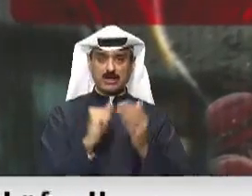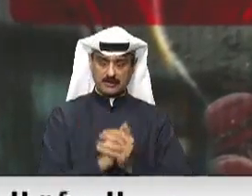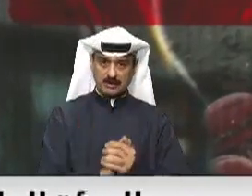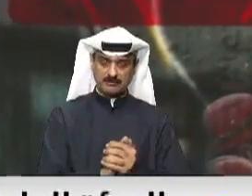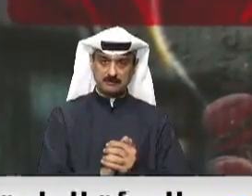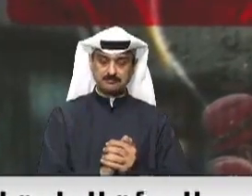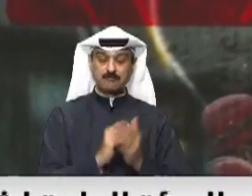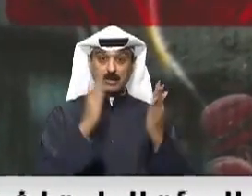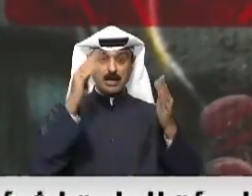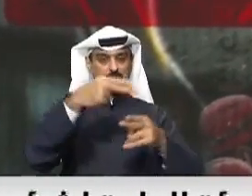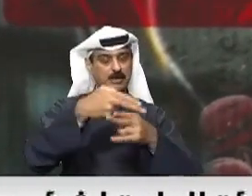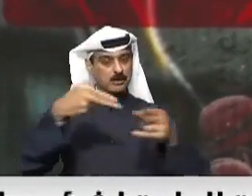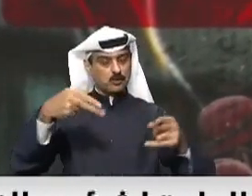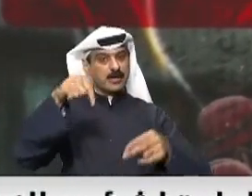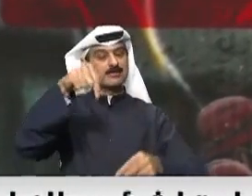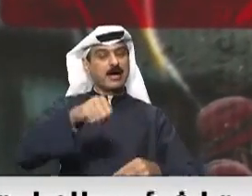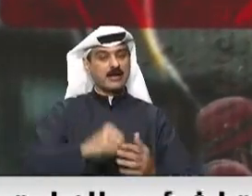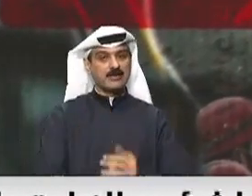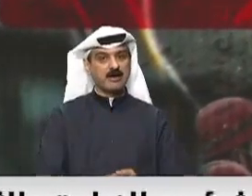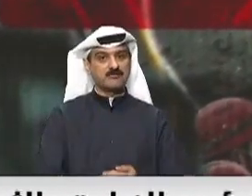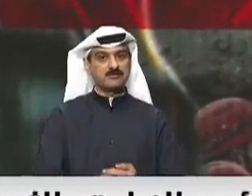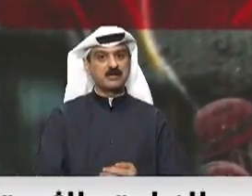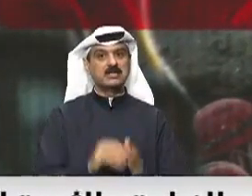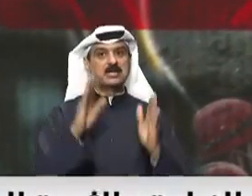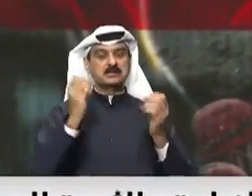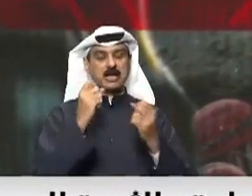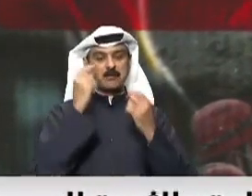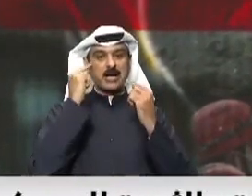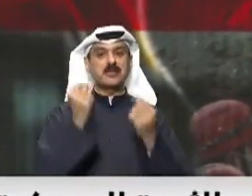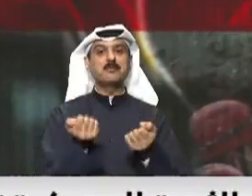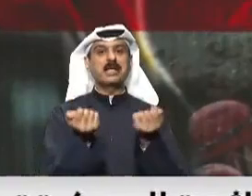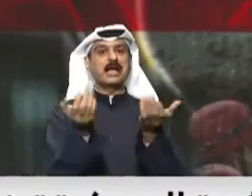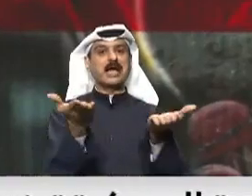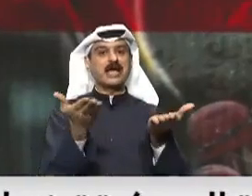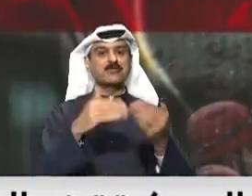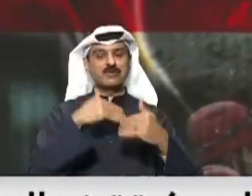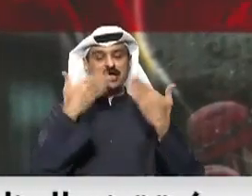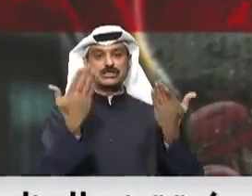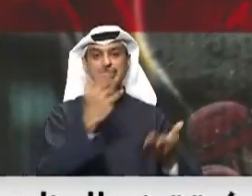فطوبى لهذا الوطن، طوبى لقيادة هذا الوطن، وطوبى لشعب هذا الوطن.